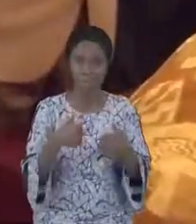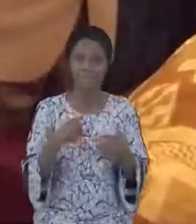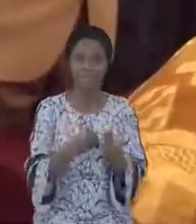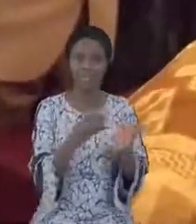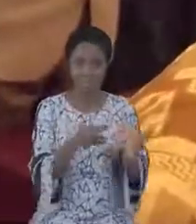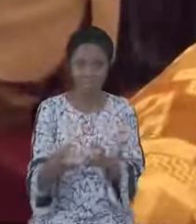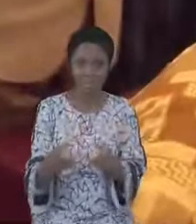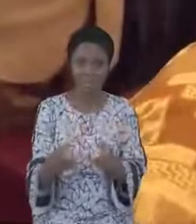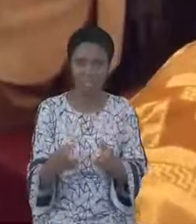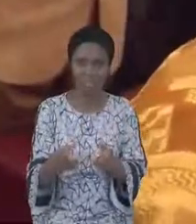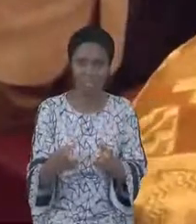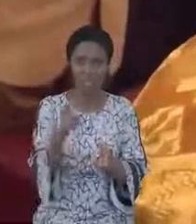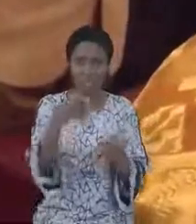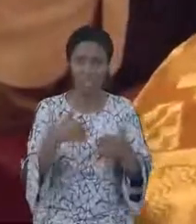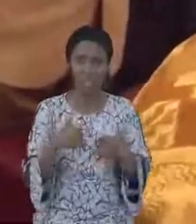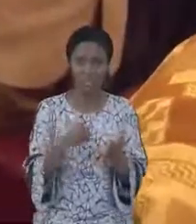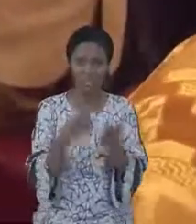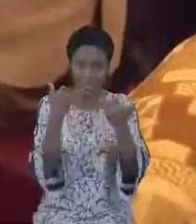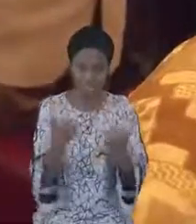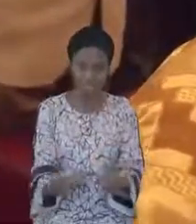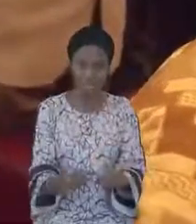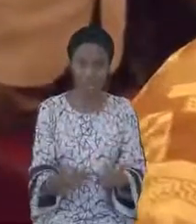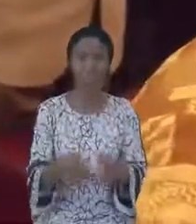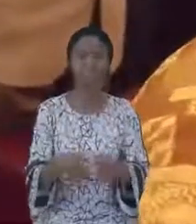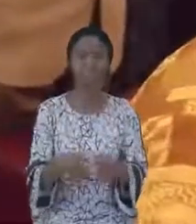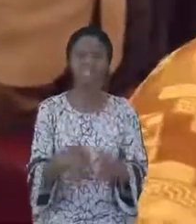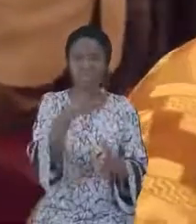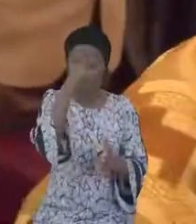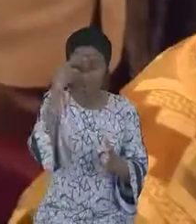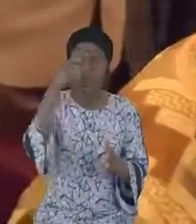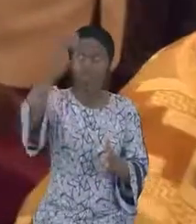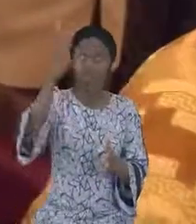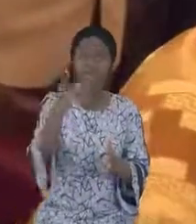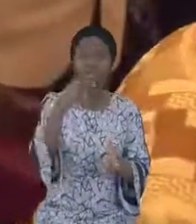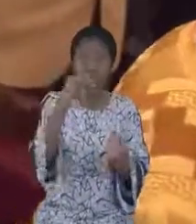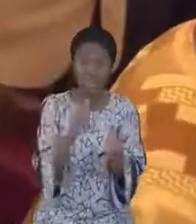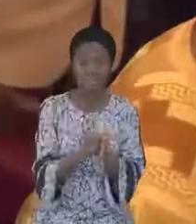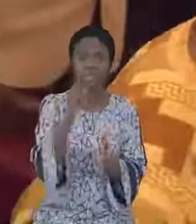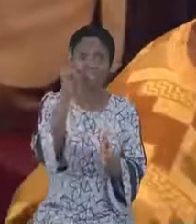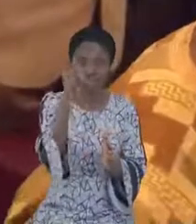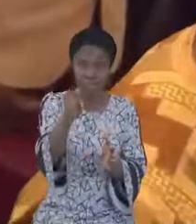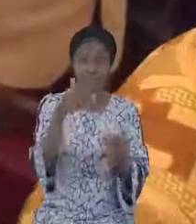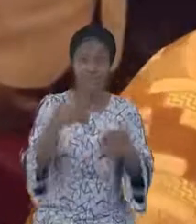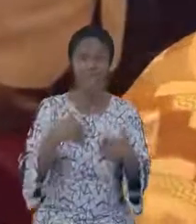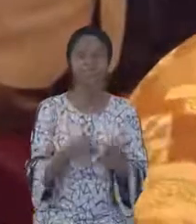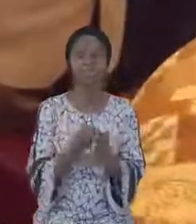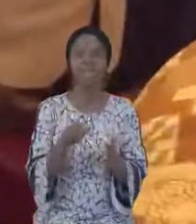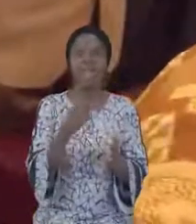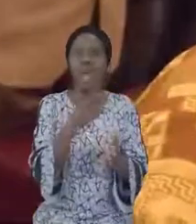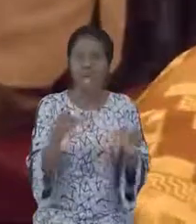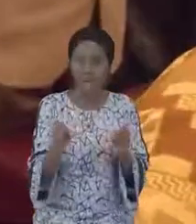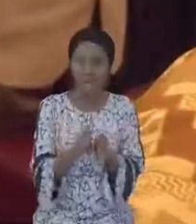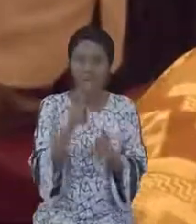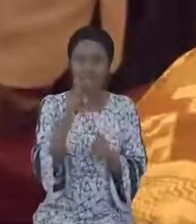Tu en as. Parce qu'il a dit que tu en as. Et comme tu parcours toute la vie, il faut